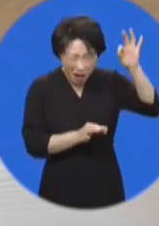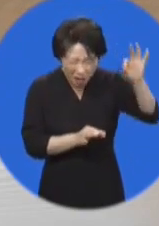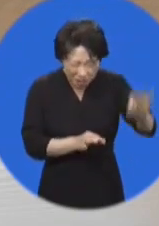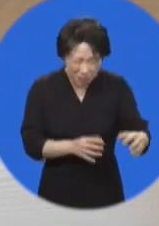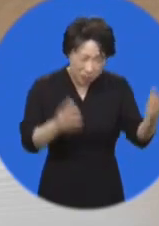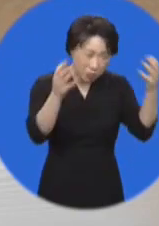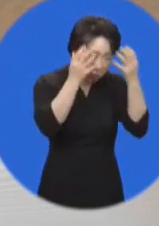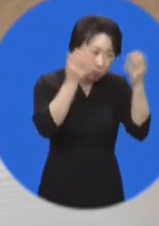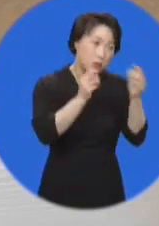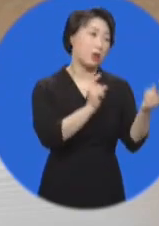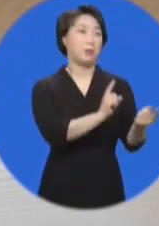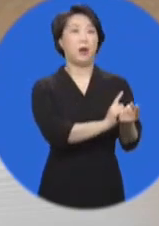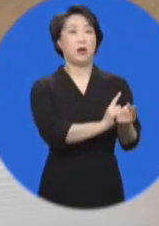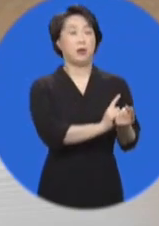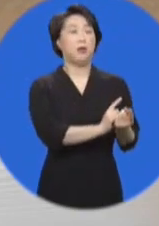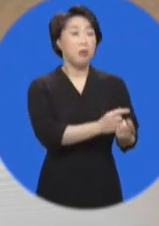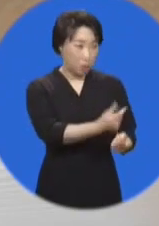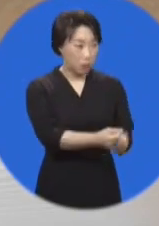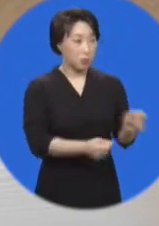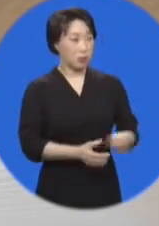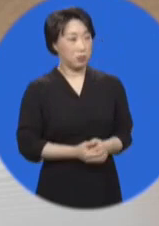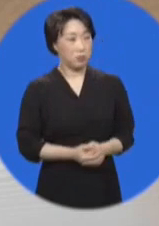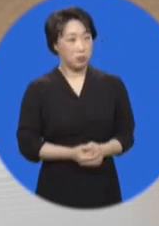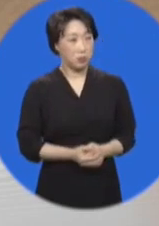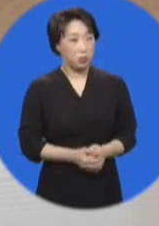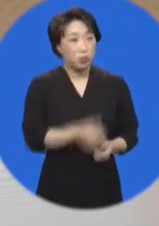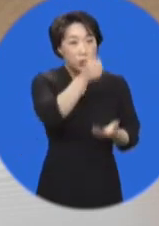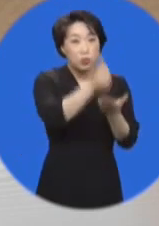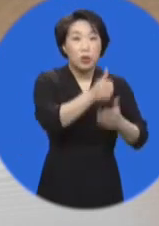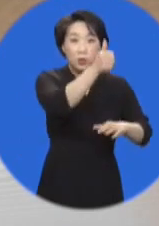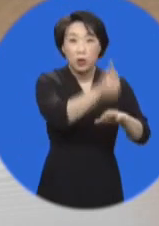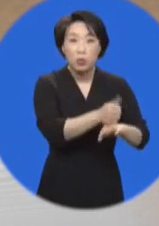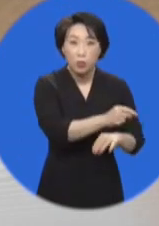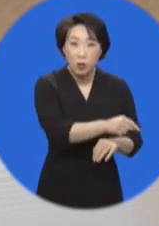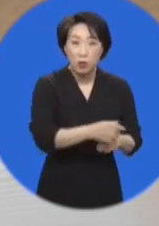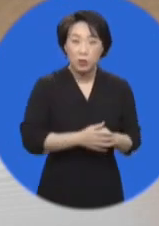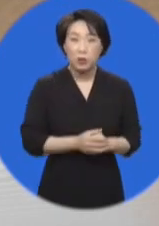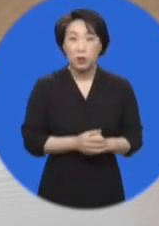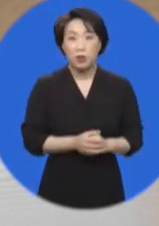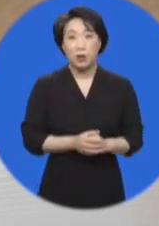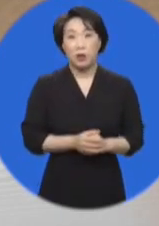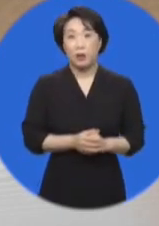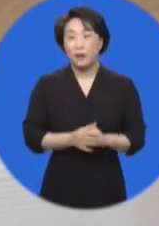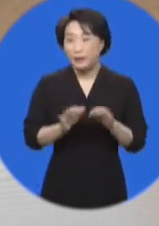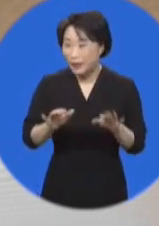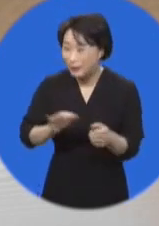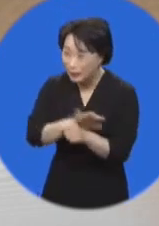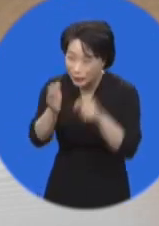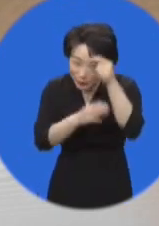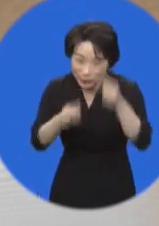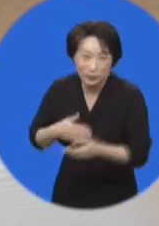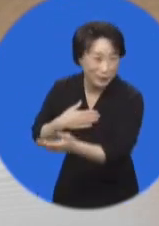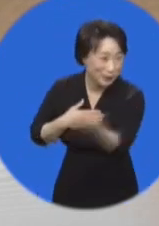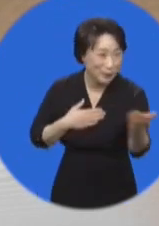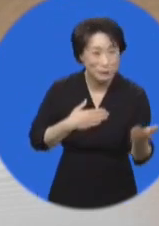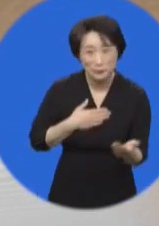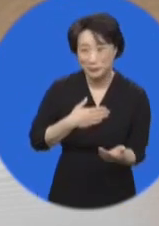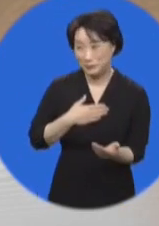새세토록 괴로움을 받아야 마저 그 죄값으로. 우리 사랑하는